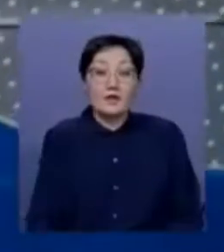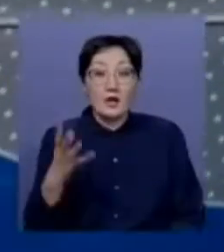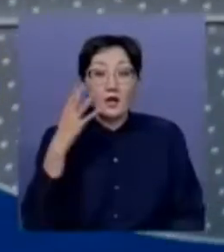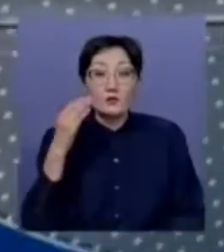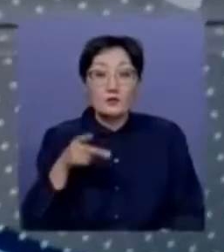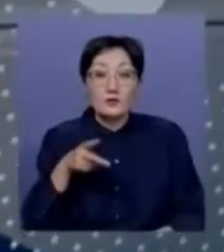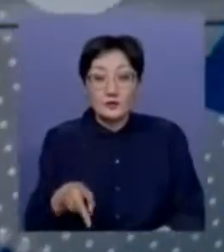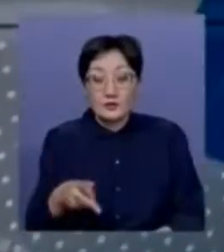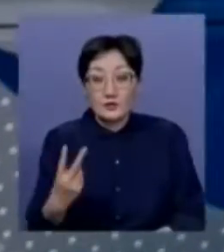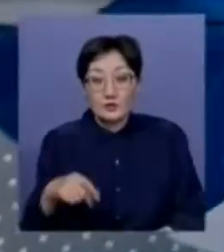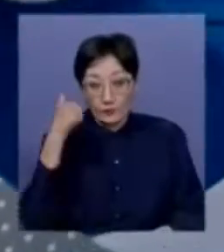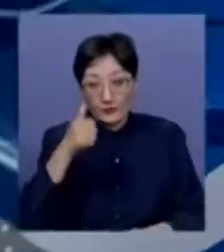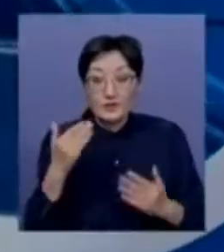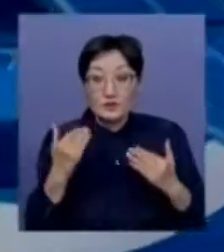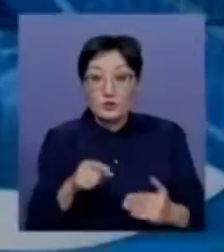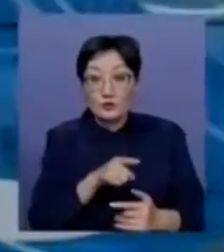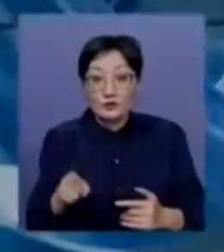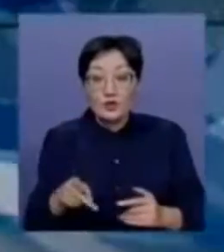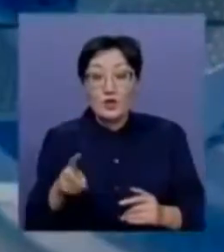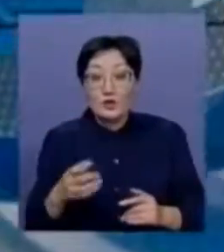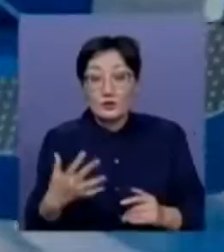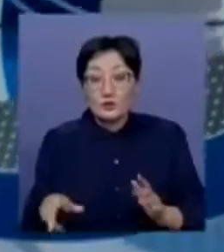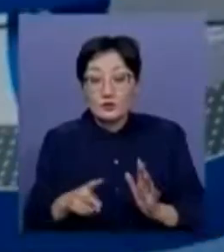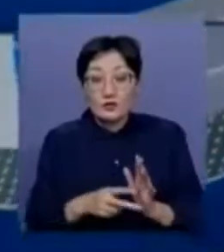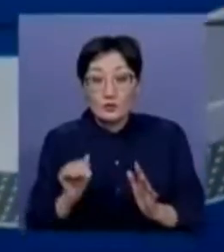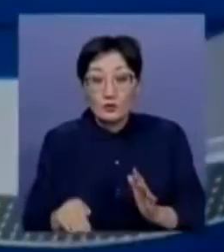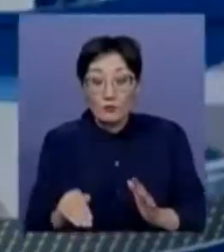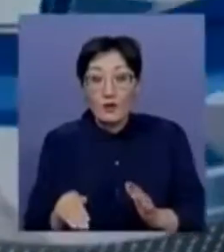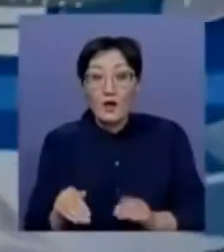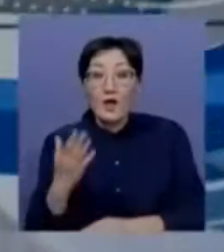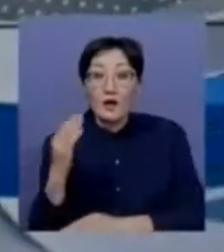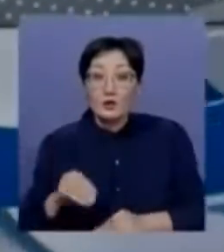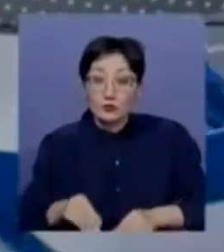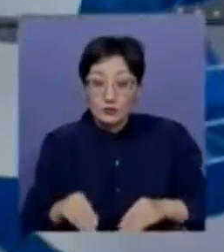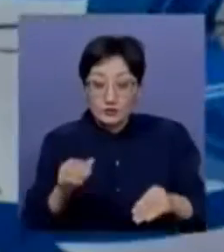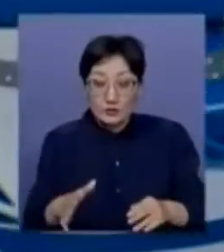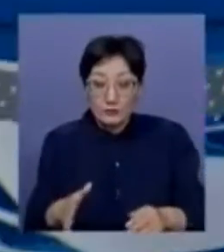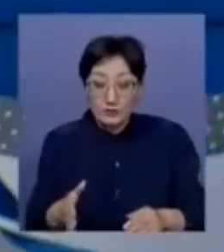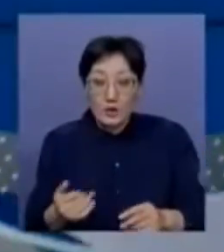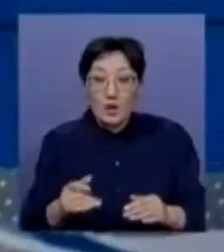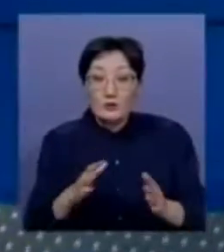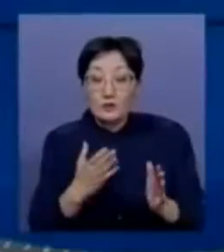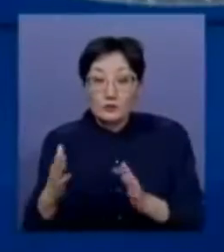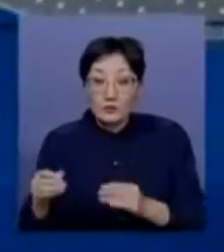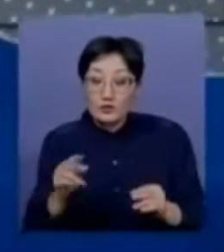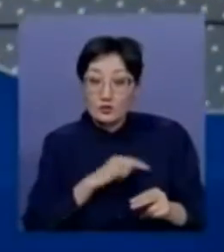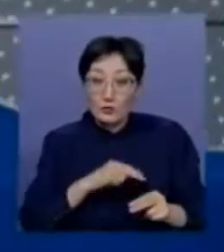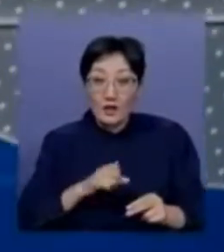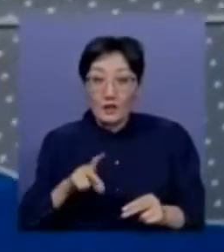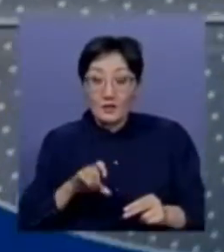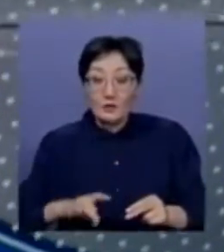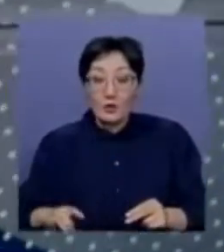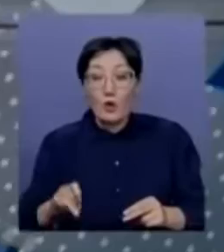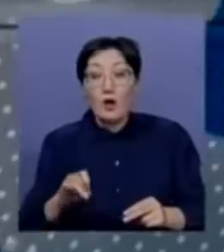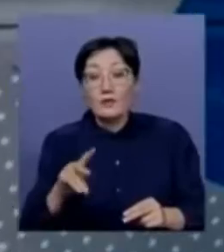Алматыда 2020 жылдың соңына дейін 257 мың түп ағаш отырғызылатын болады. Ал көгалдандыру жұмыстарын Алатау,